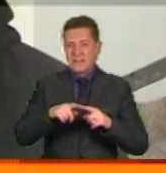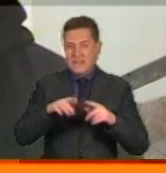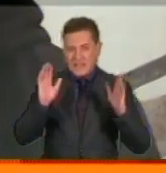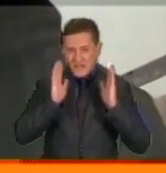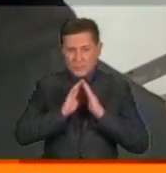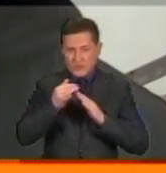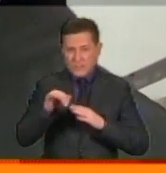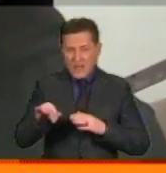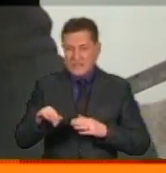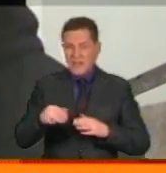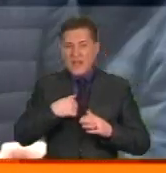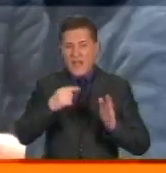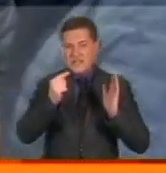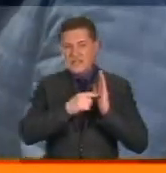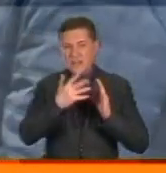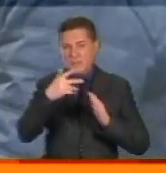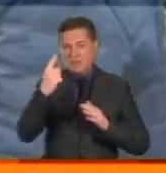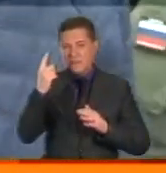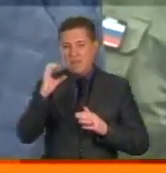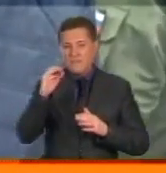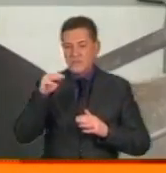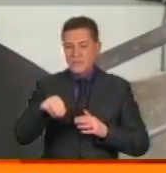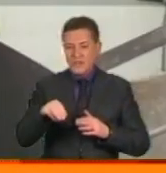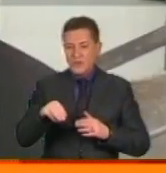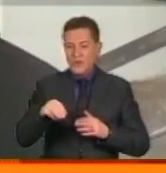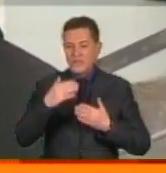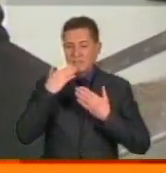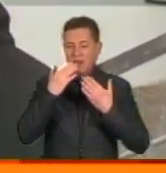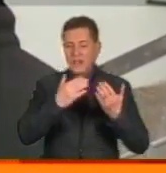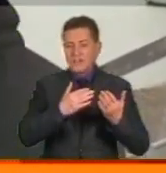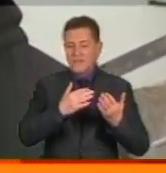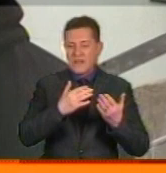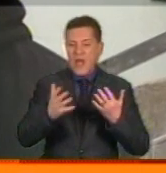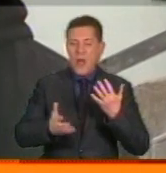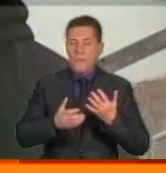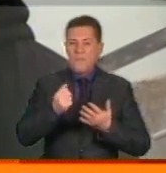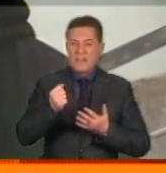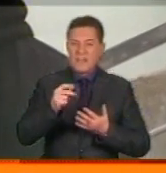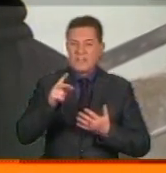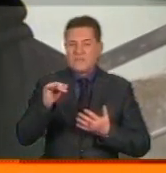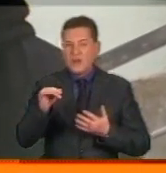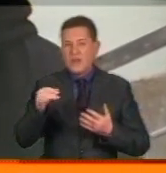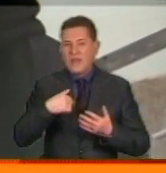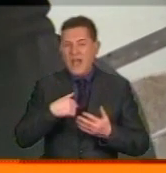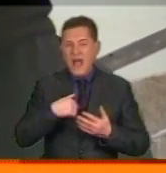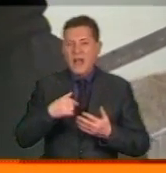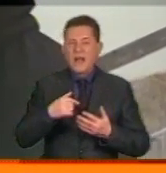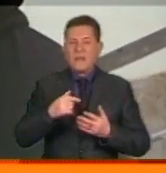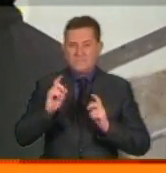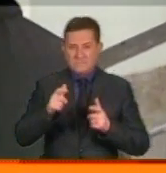я сослався на 51 статтю. Прошували, підтримую ли я терористичну організацію